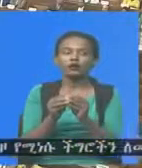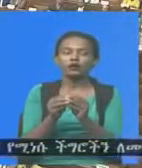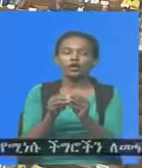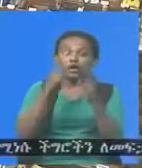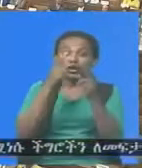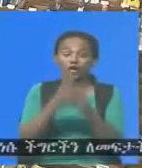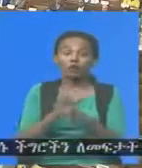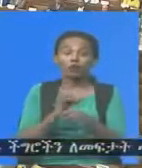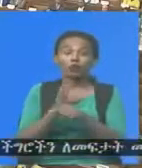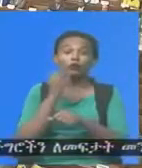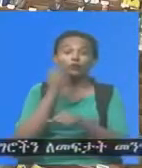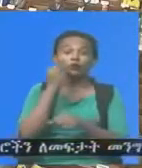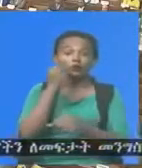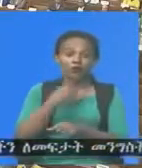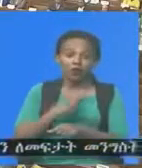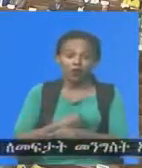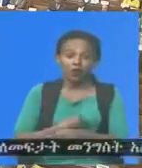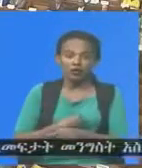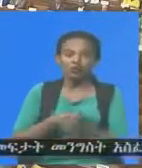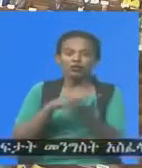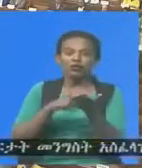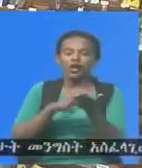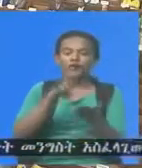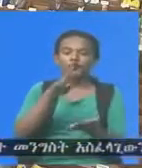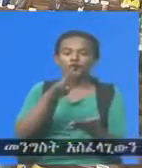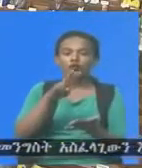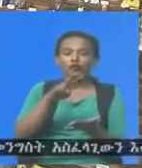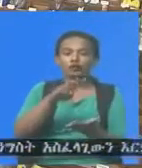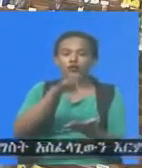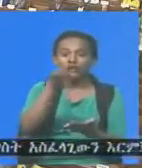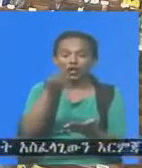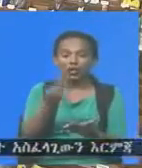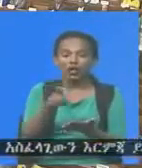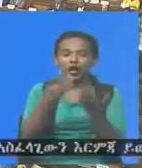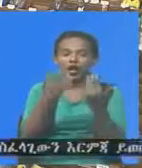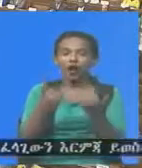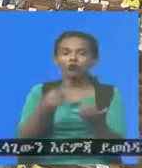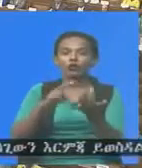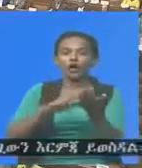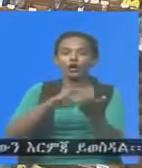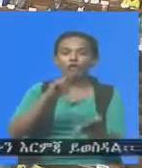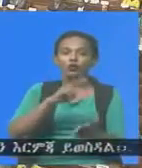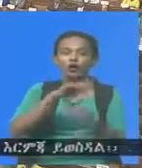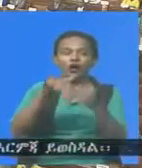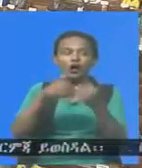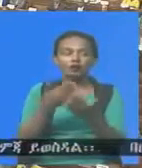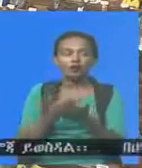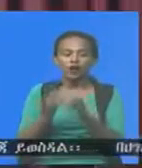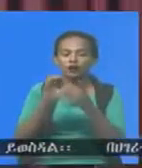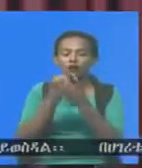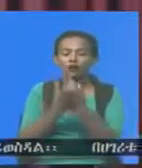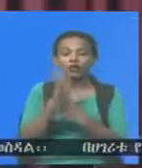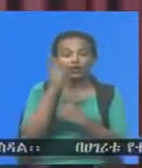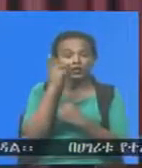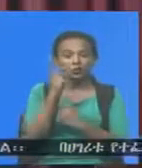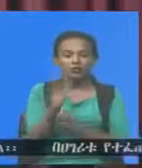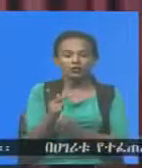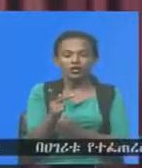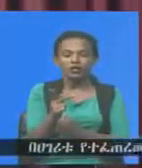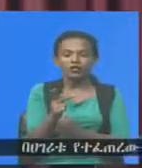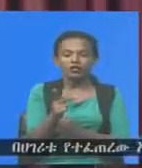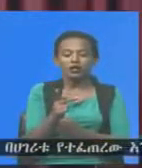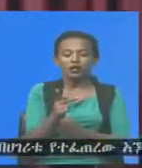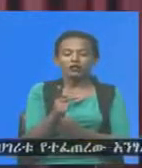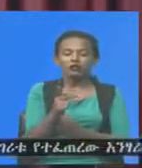የተከበረው ምክር ቤት አባል ያነሱት ጥያቄ አሁን ያለውን አጠቃላይ ሁኔታ የሚያሳይ